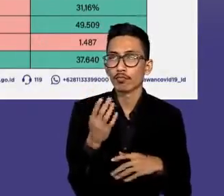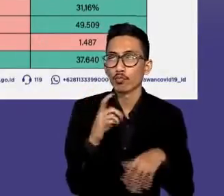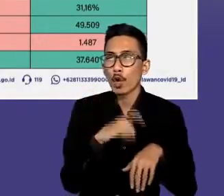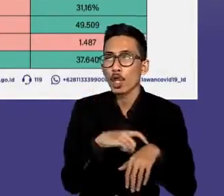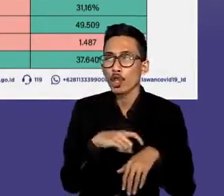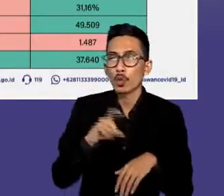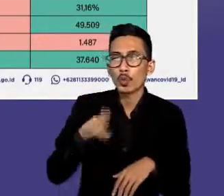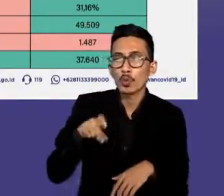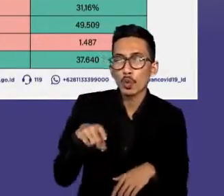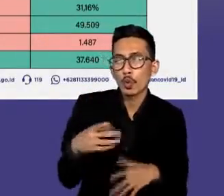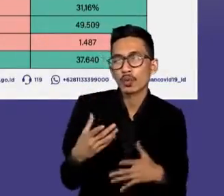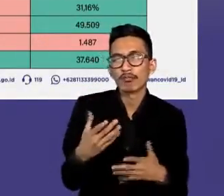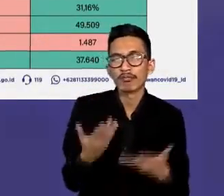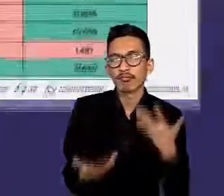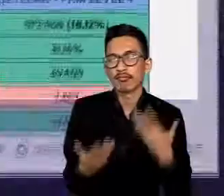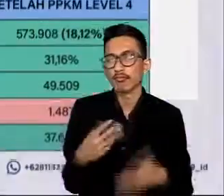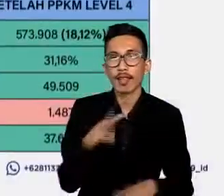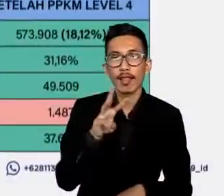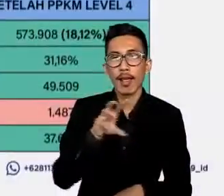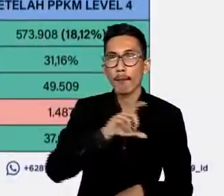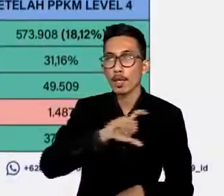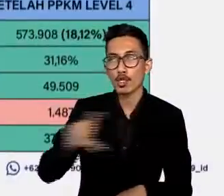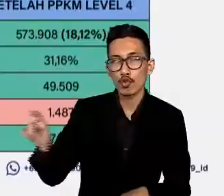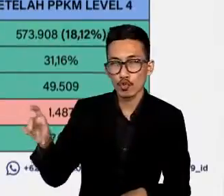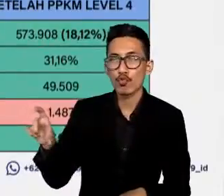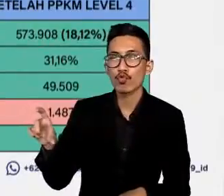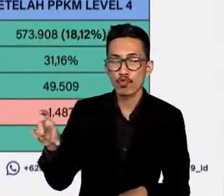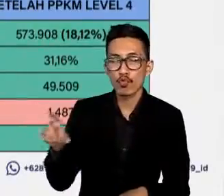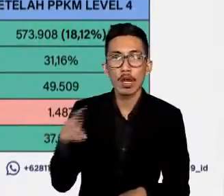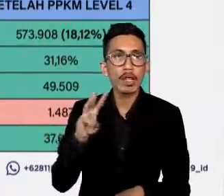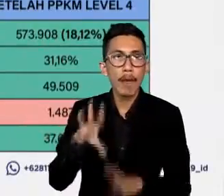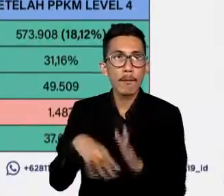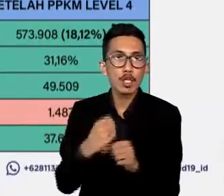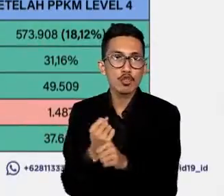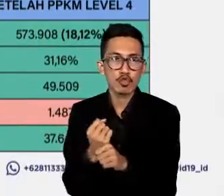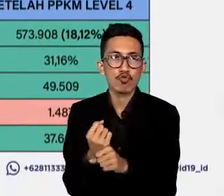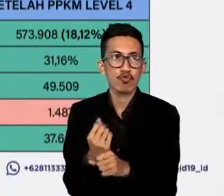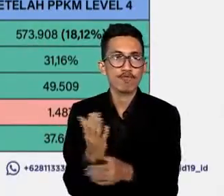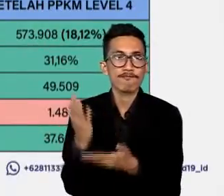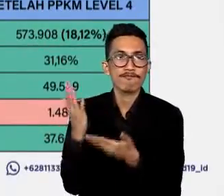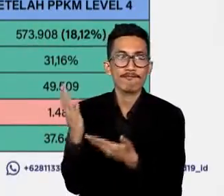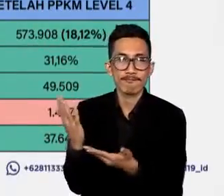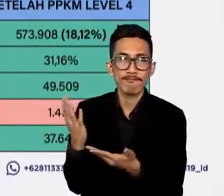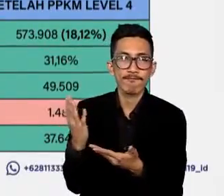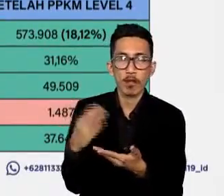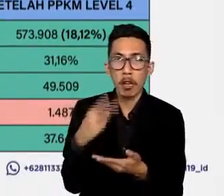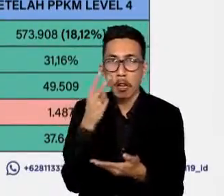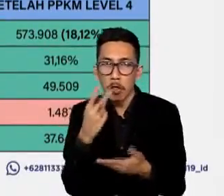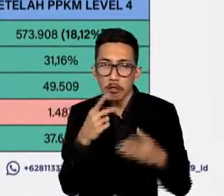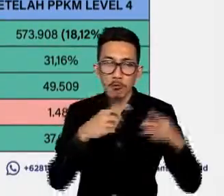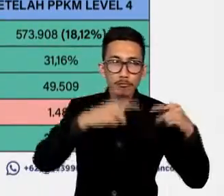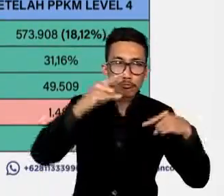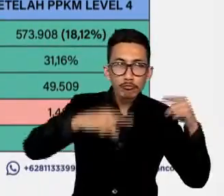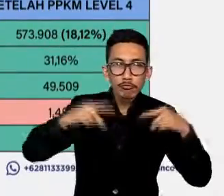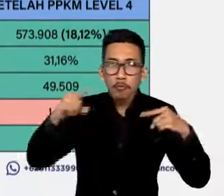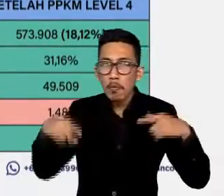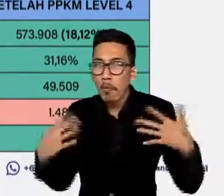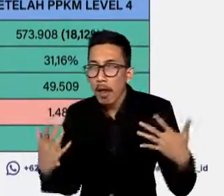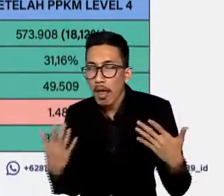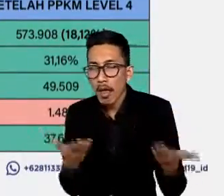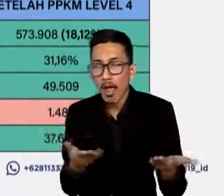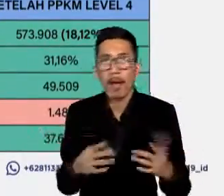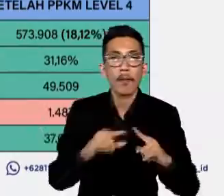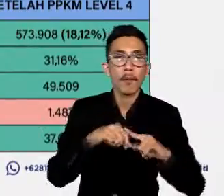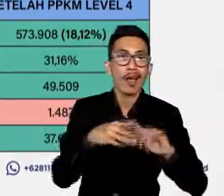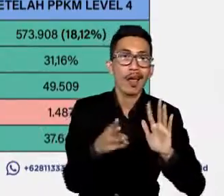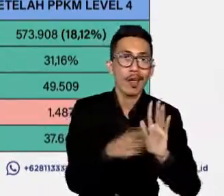tiga minggu untuk dapat melihat dampak dari implementasi kebijakan bpkm darurat